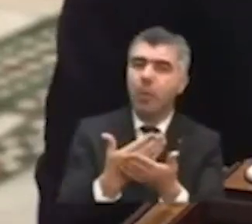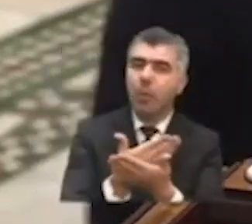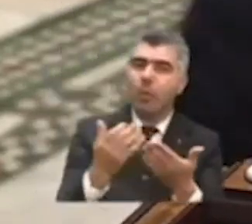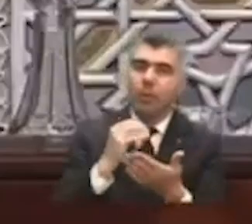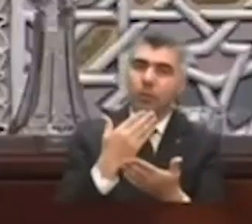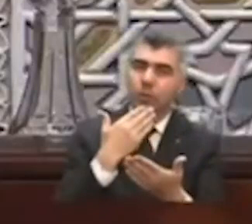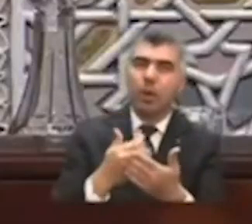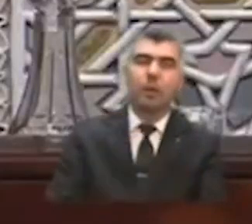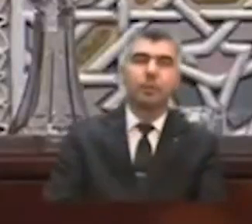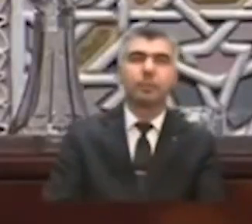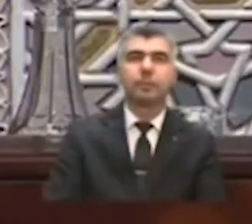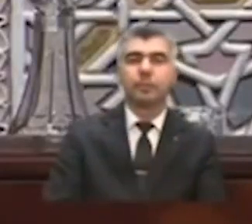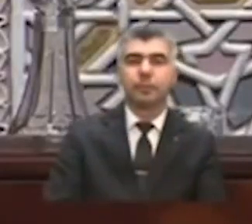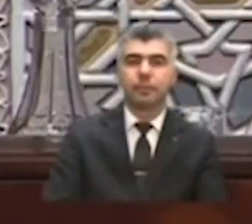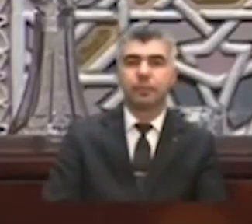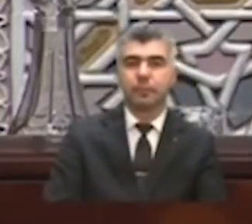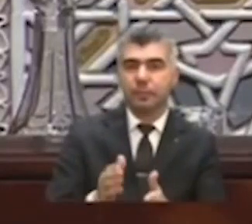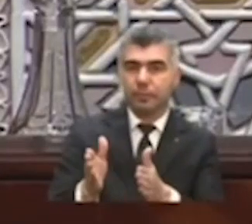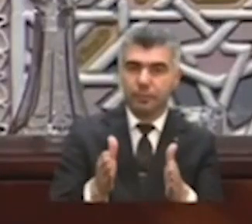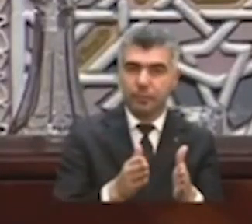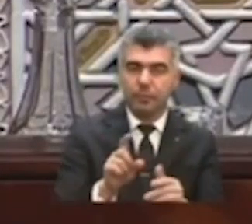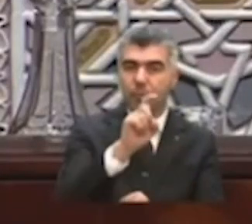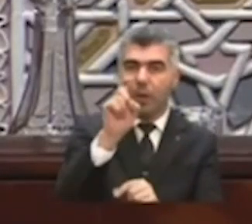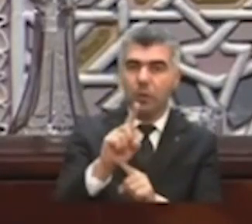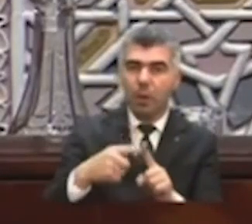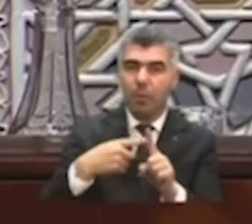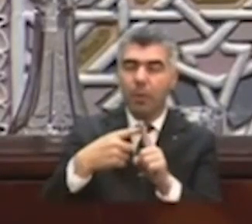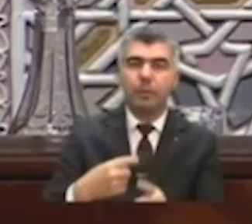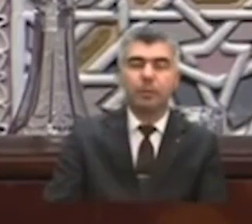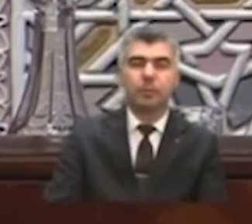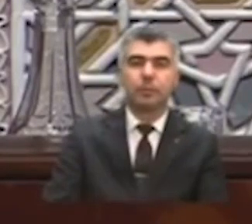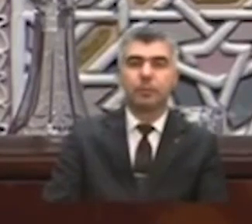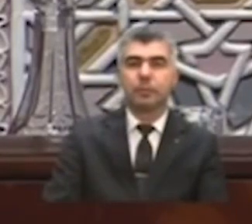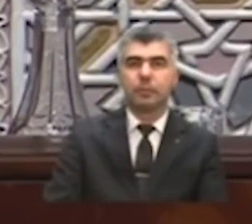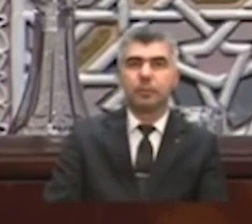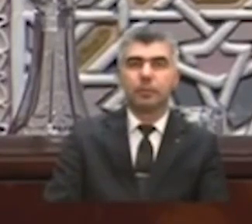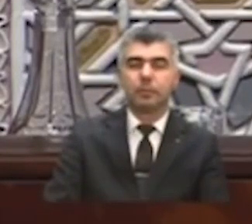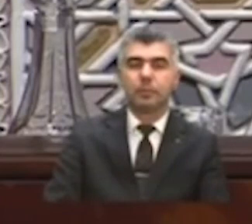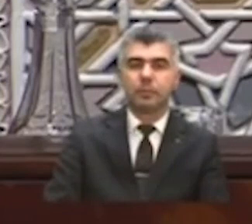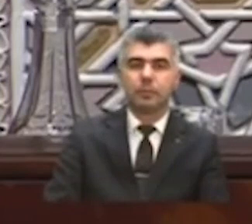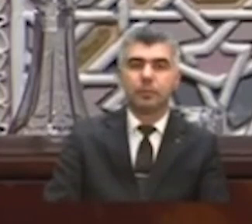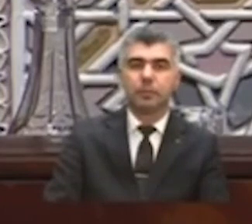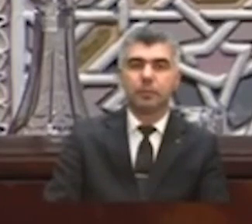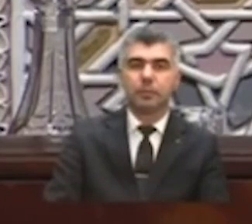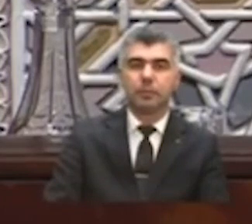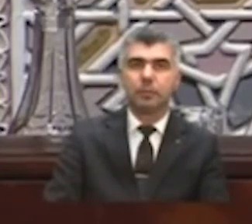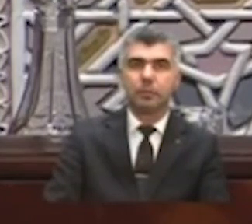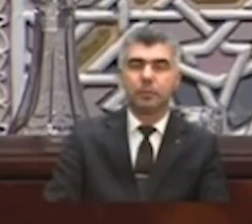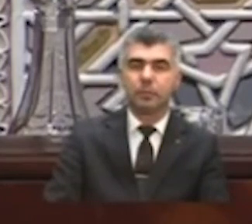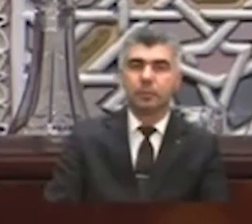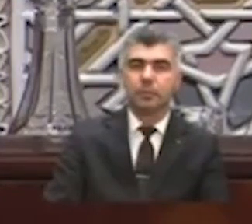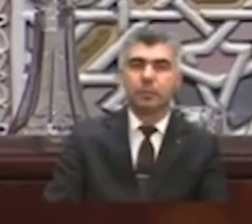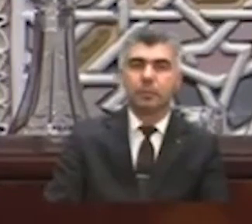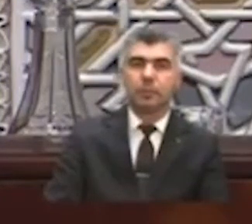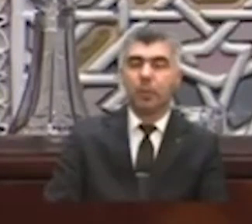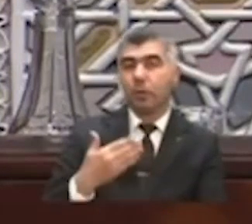شكرا لكم. شكرا سيد الوزير. تفضلوا سيد النائب المحترم. تفضل سيده النائبه المحترمه.